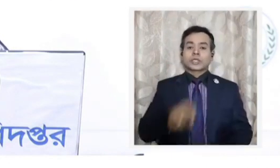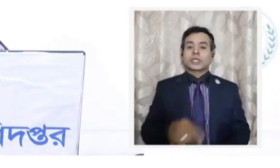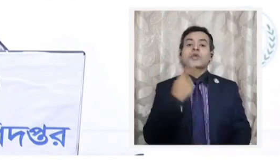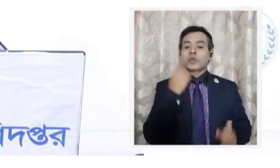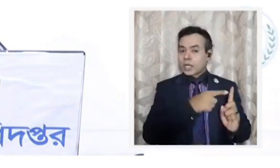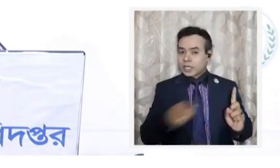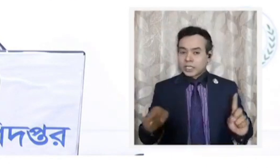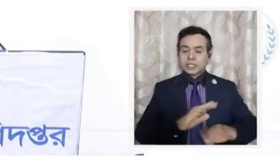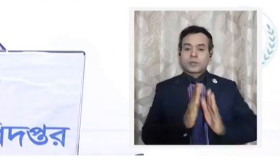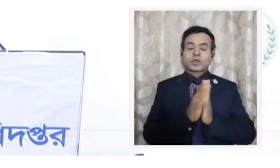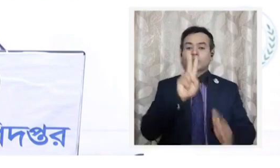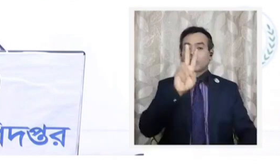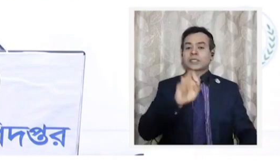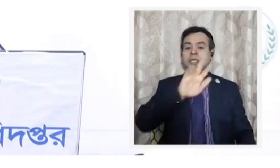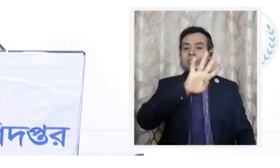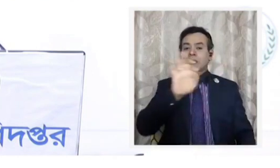19.03%।